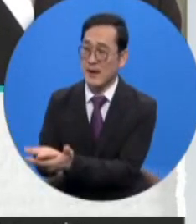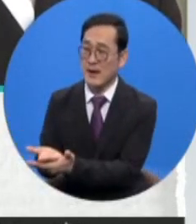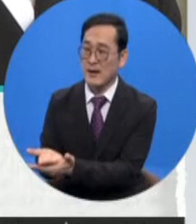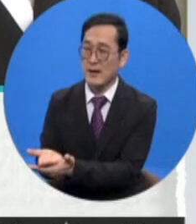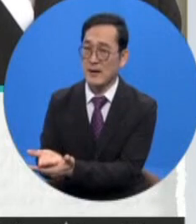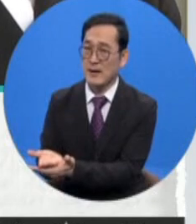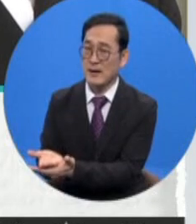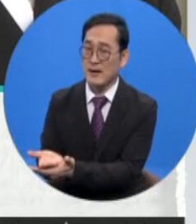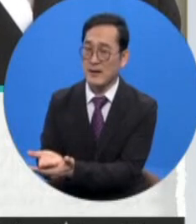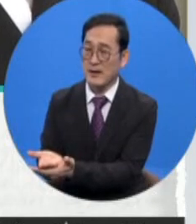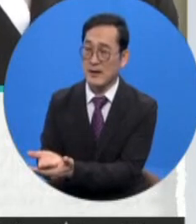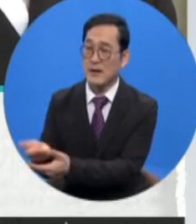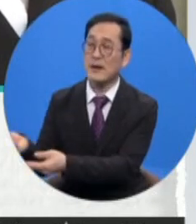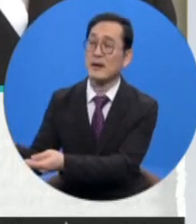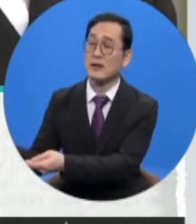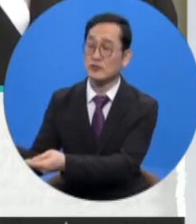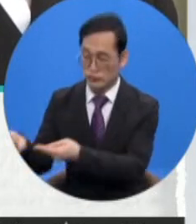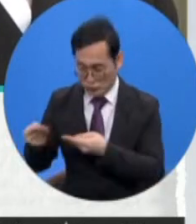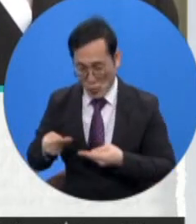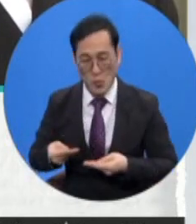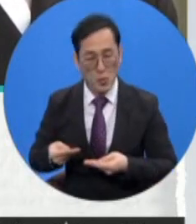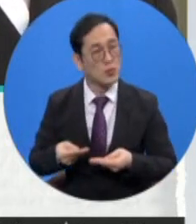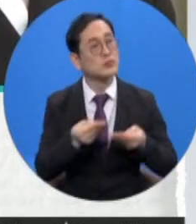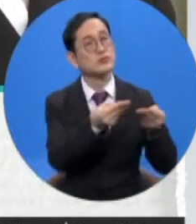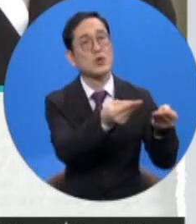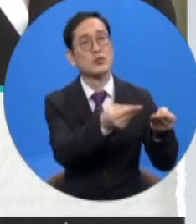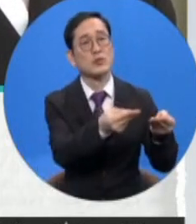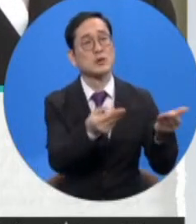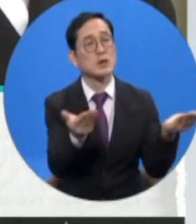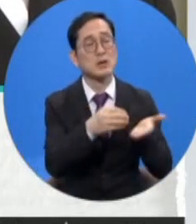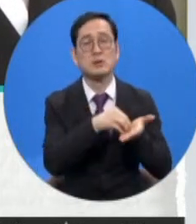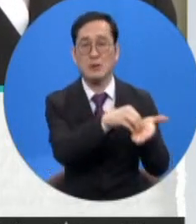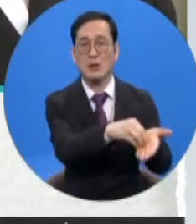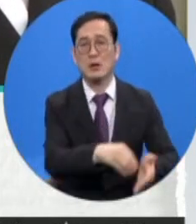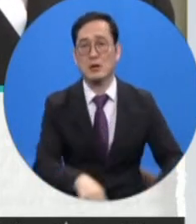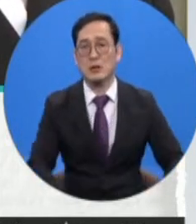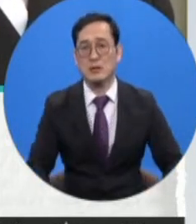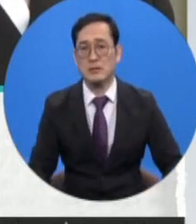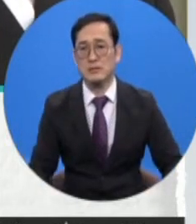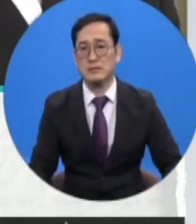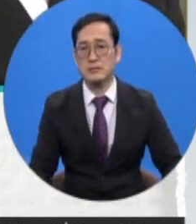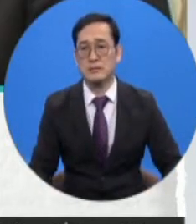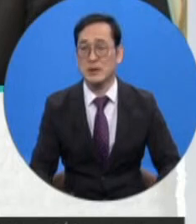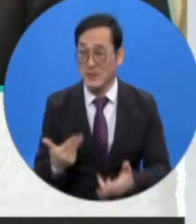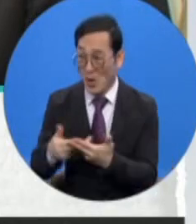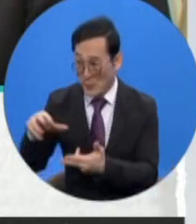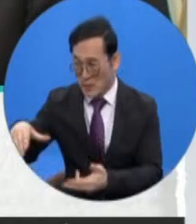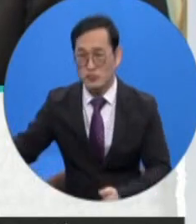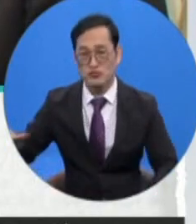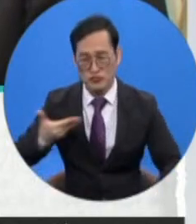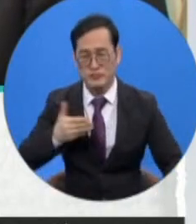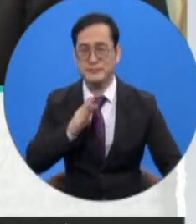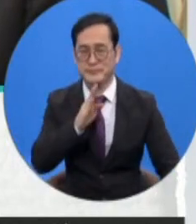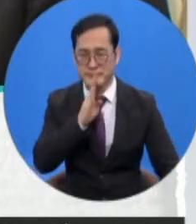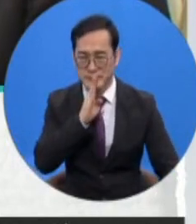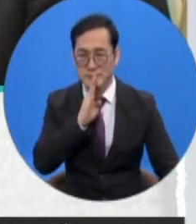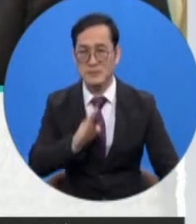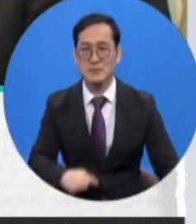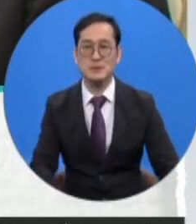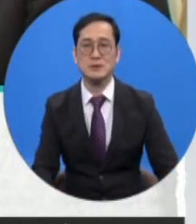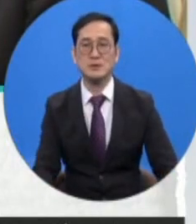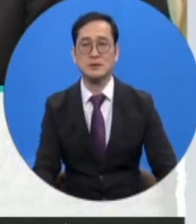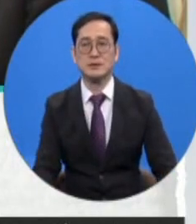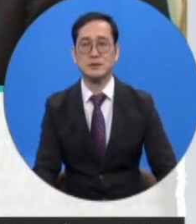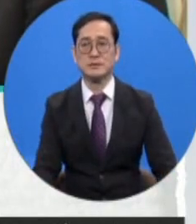보냈고 발급받은 재직증명서를 제출한 것이기 때문에 여기에 대한 사실관계에 틀림이 없다는 얘기를 거듭 드리는 것이고요. 여기에 대한